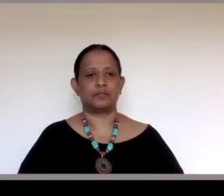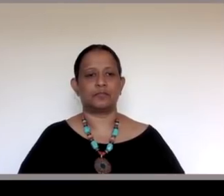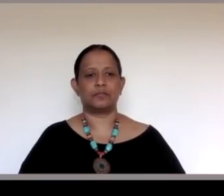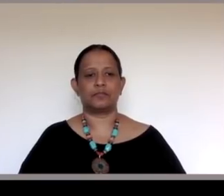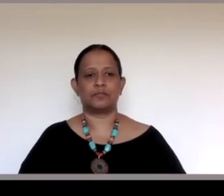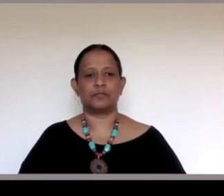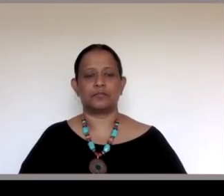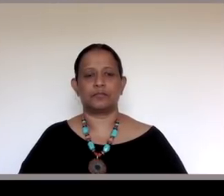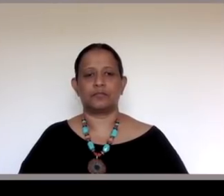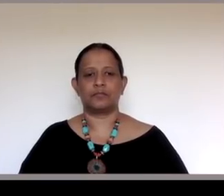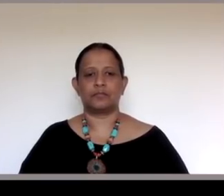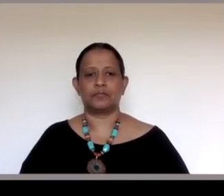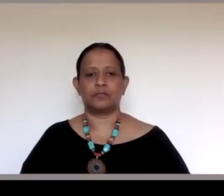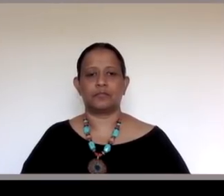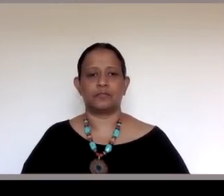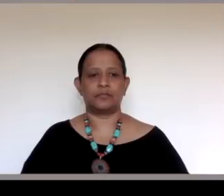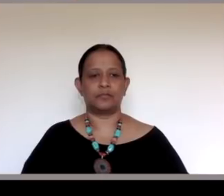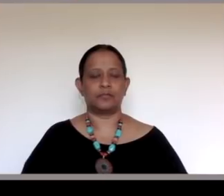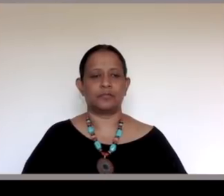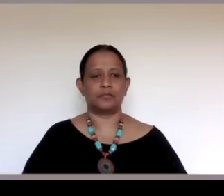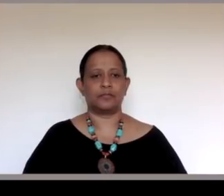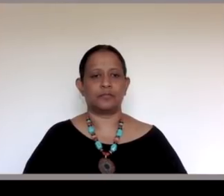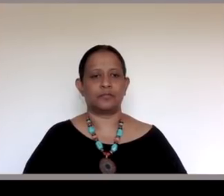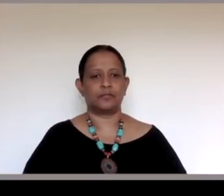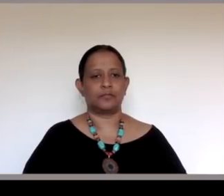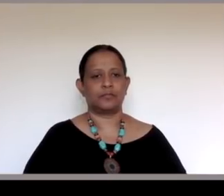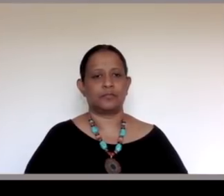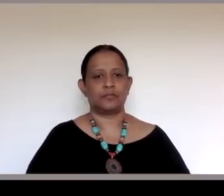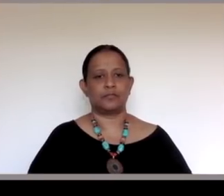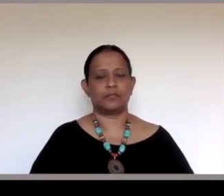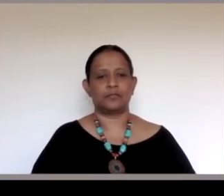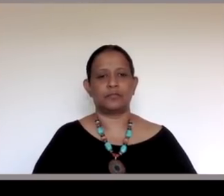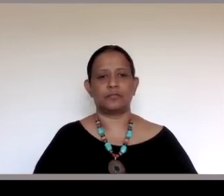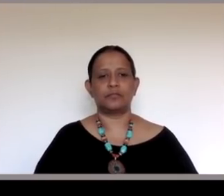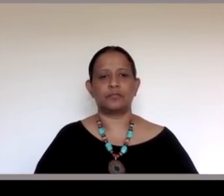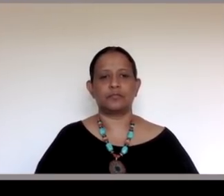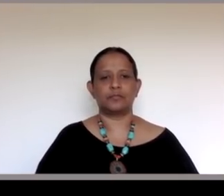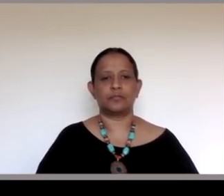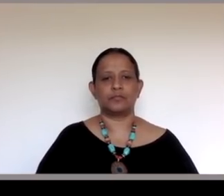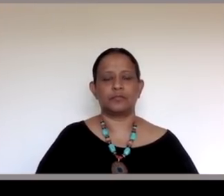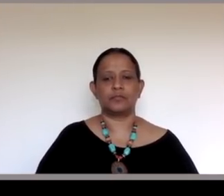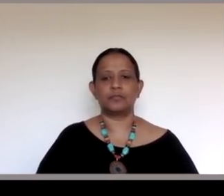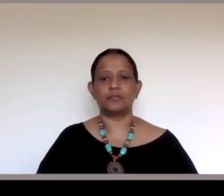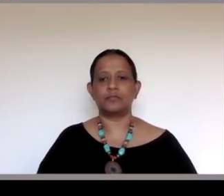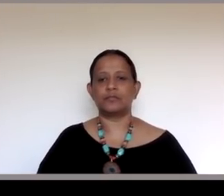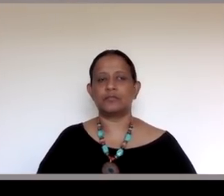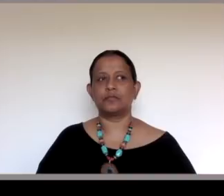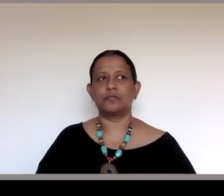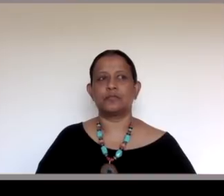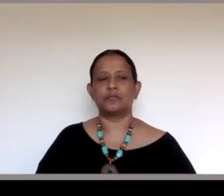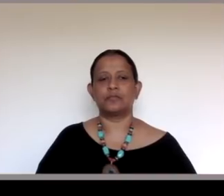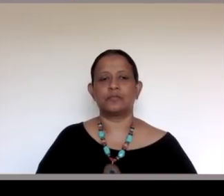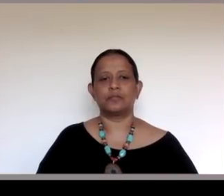தவறை கூறும்படி சமபர்வ மே யட்டஹத்தோ மே கமனே அண்ட புலுவன் அப்பொழுது அவர் சமநிலையிலே இந்த